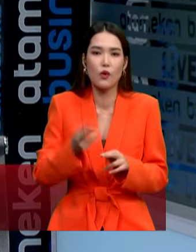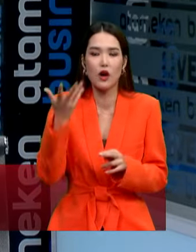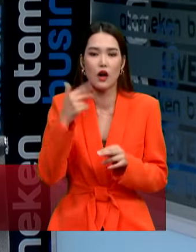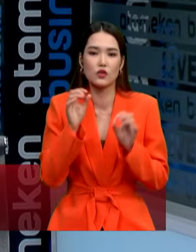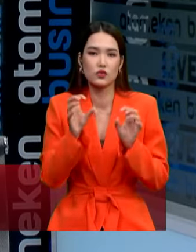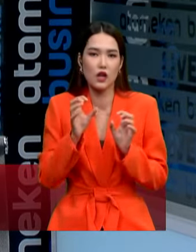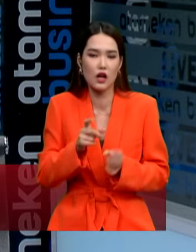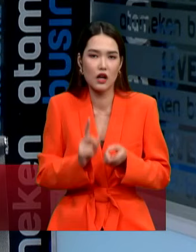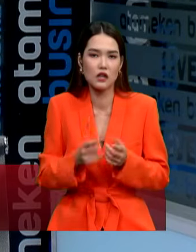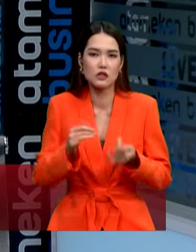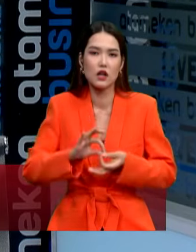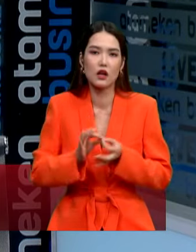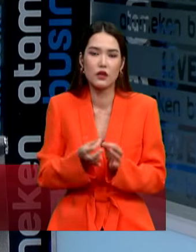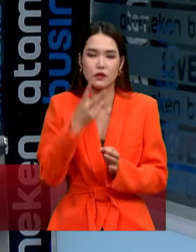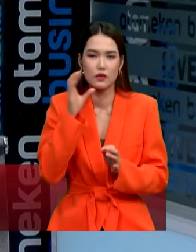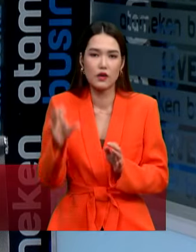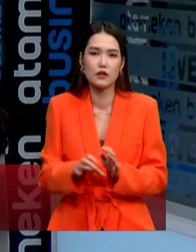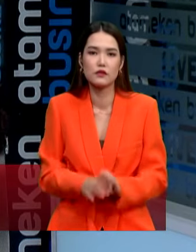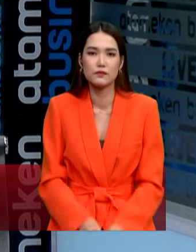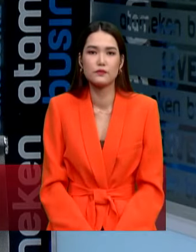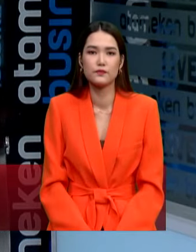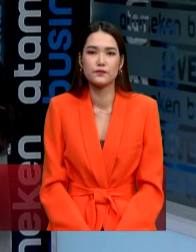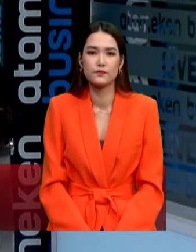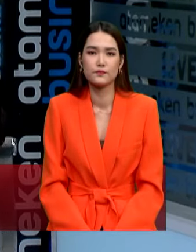қаншалықты заңды? Толығырақ өңірдегі тілшіміз тарқатады.